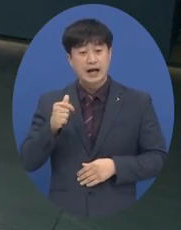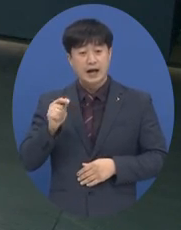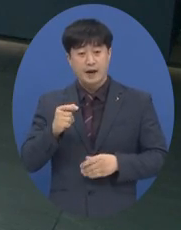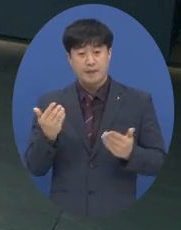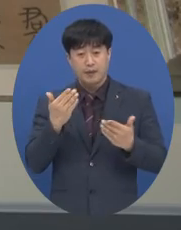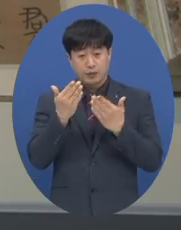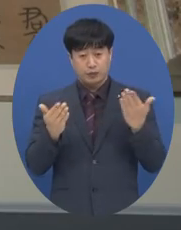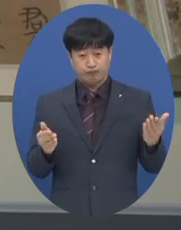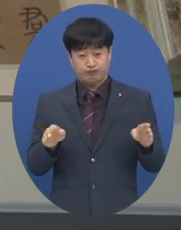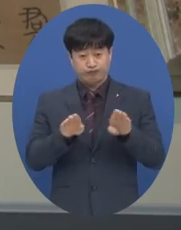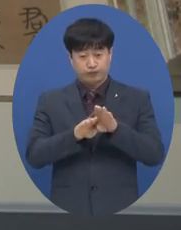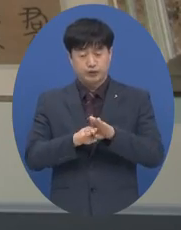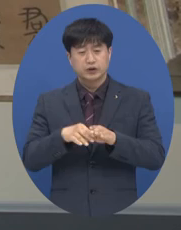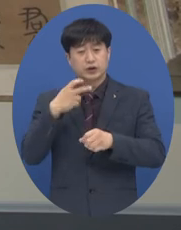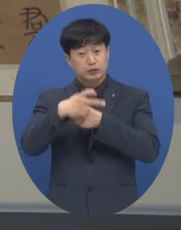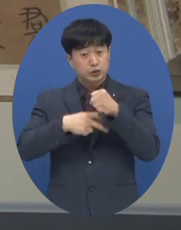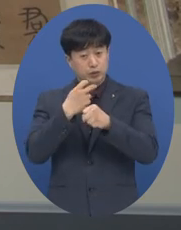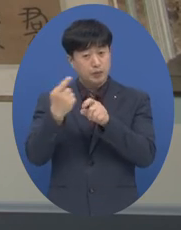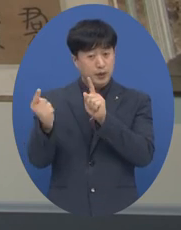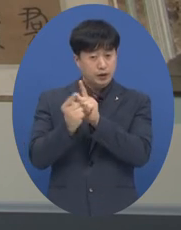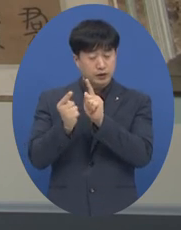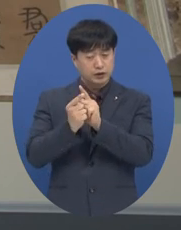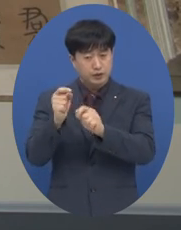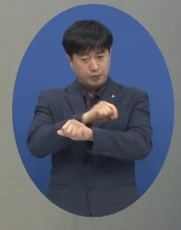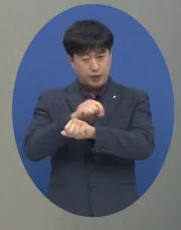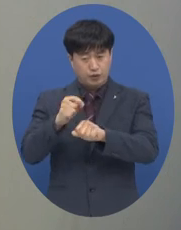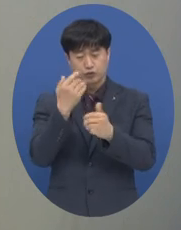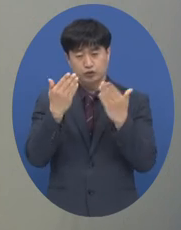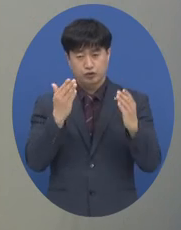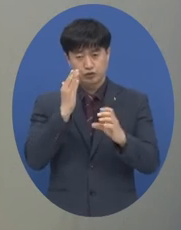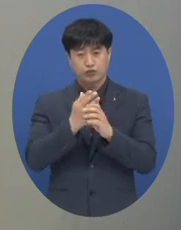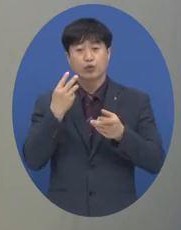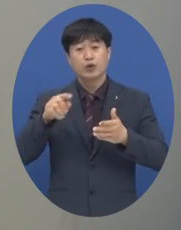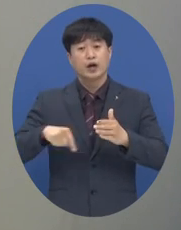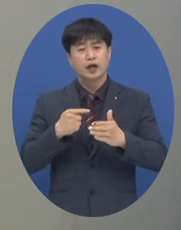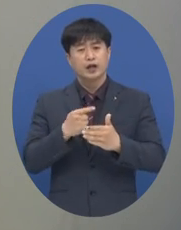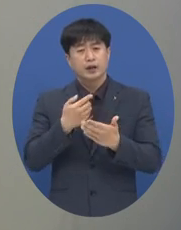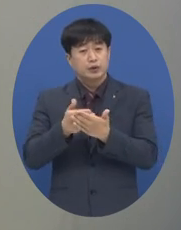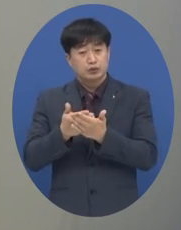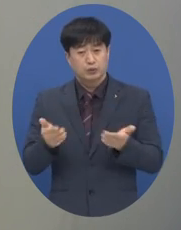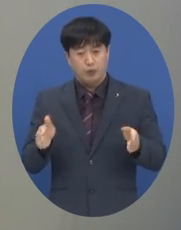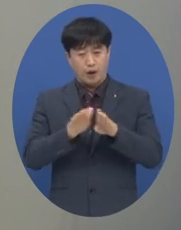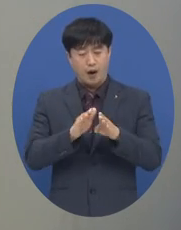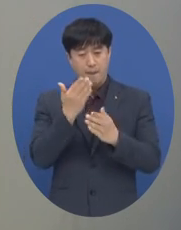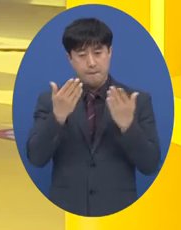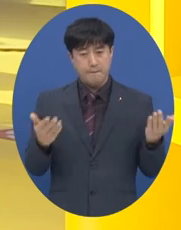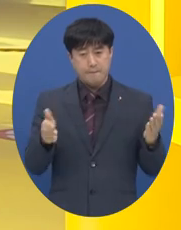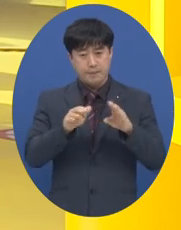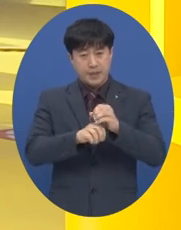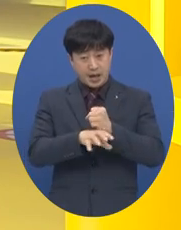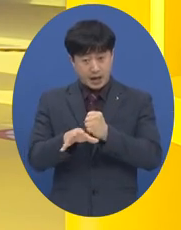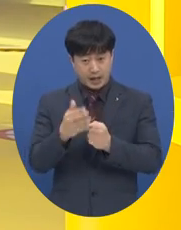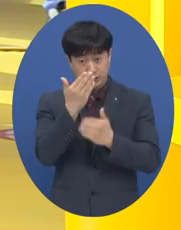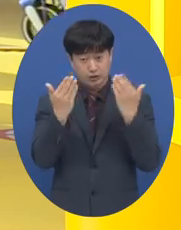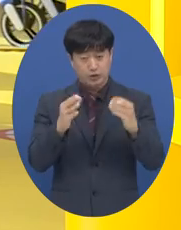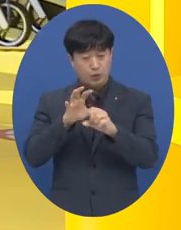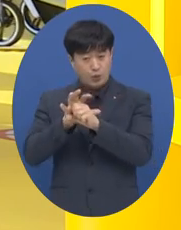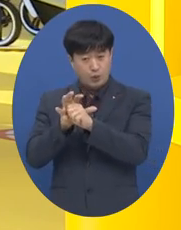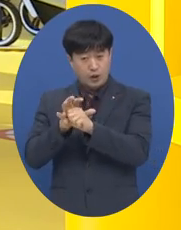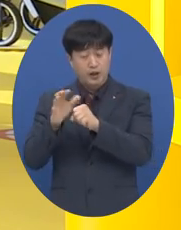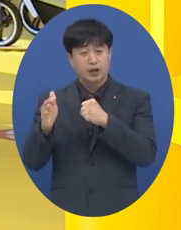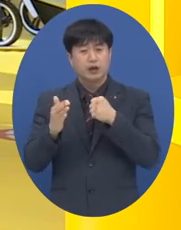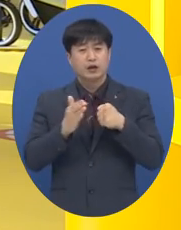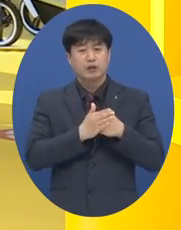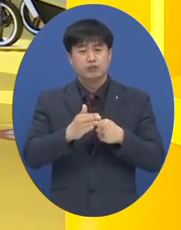개관 12주년을 맞이해 특별전이 열리고 있습니다. 경기도 내 미술관과 박물관의 다양한 전시들이